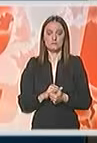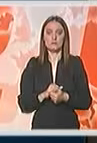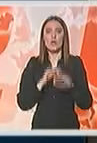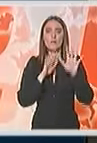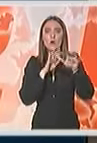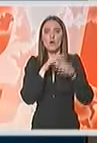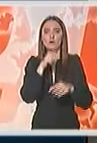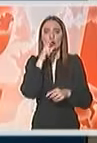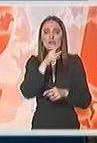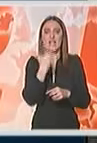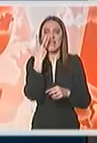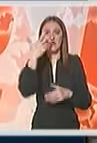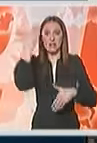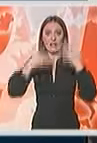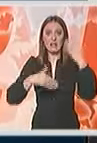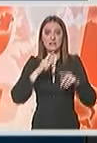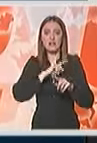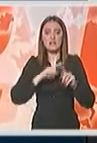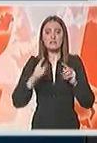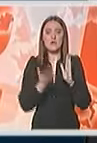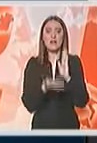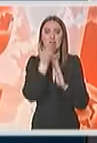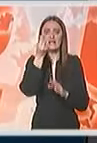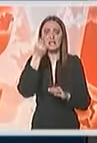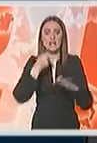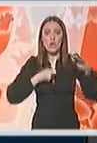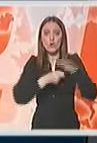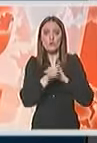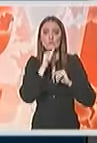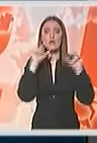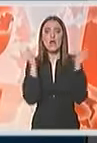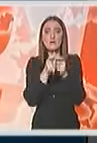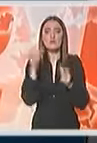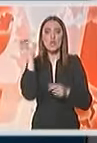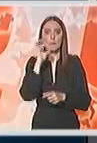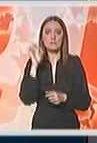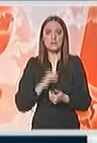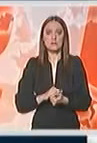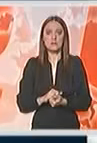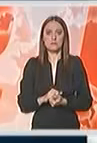Protesti su izbili u 3 grada zbog rasta cena, korupcije i hapšenja opozicije.